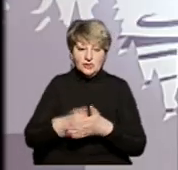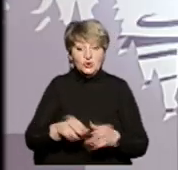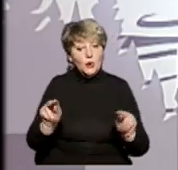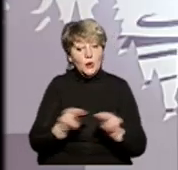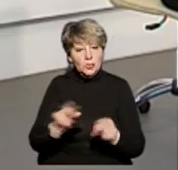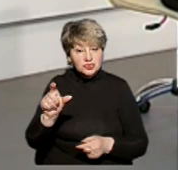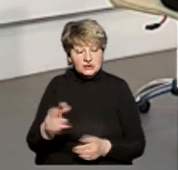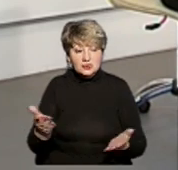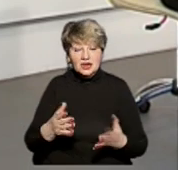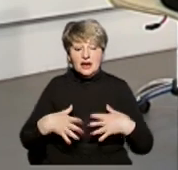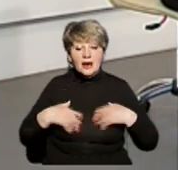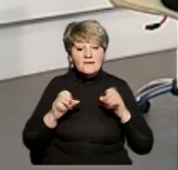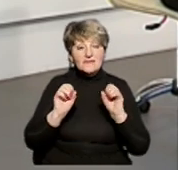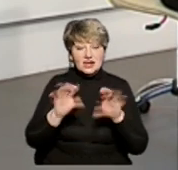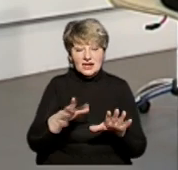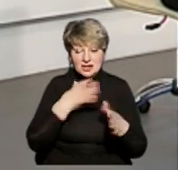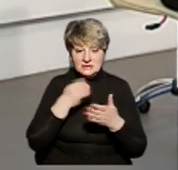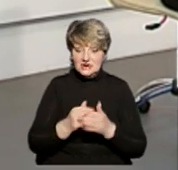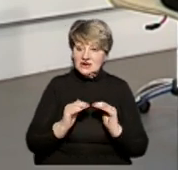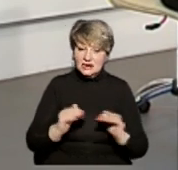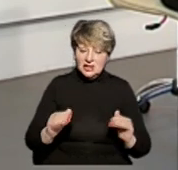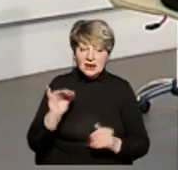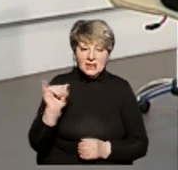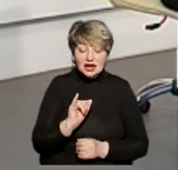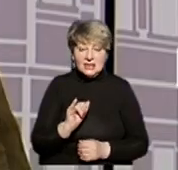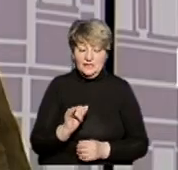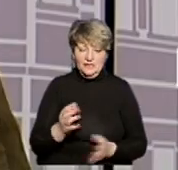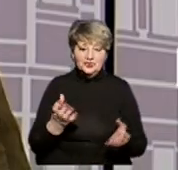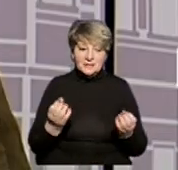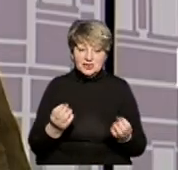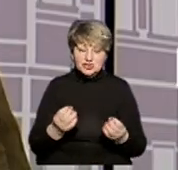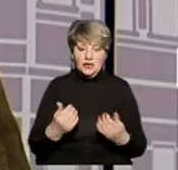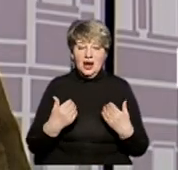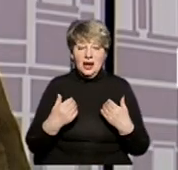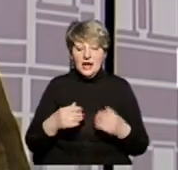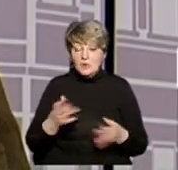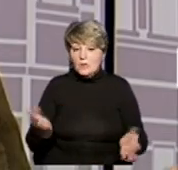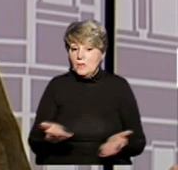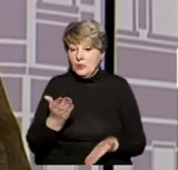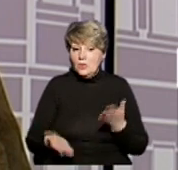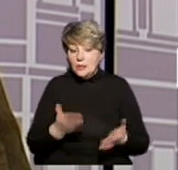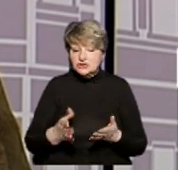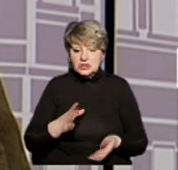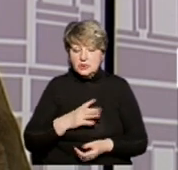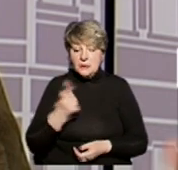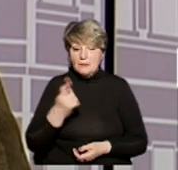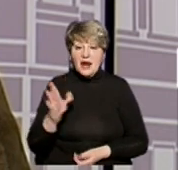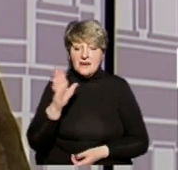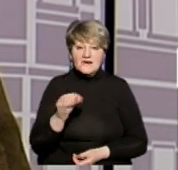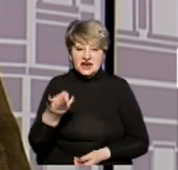вчителів, яким вони віддають своїх дітей. І взагалі, мабуть, ще ніколи в житті мені не хотілося, щоб 1 вересня було в